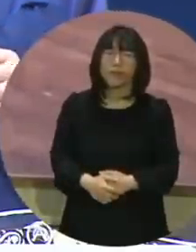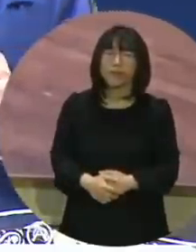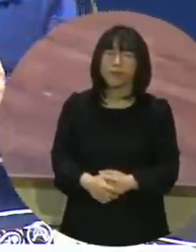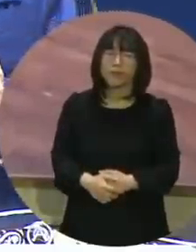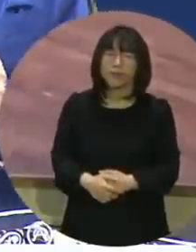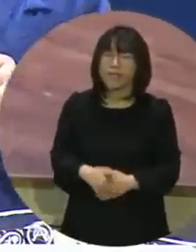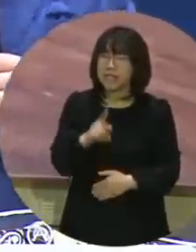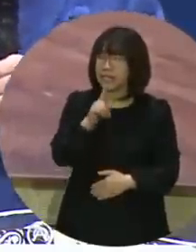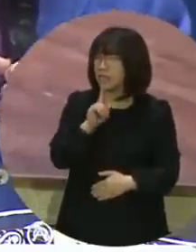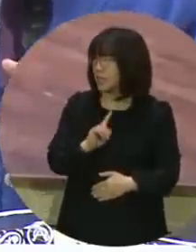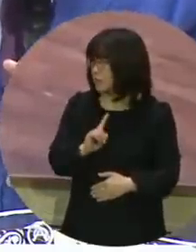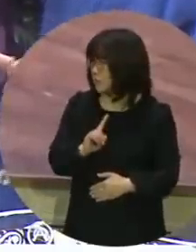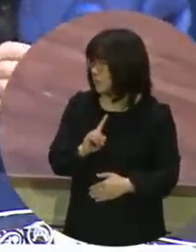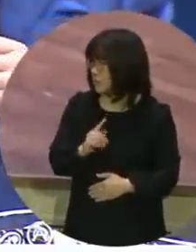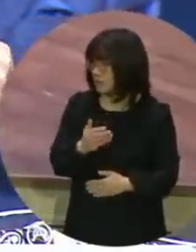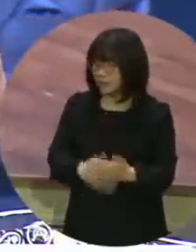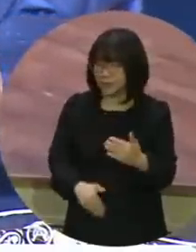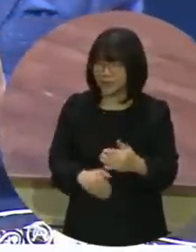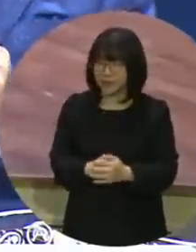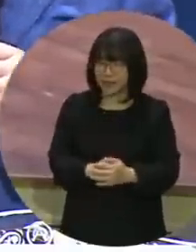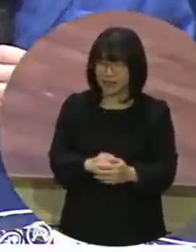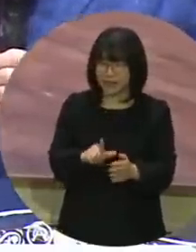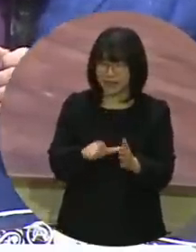1분 남았네.